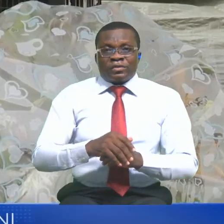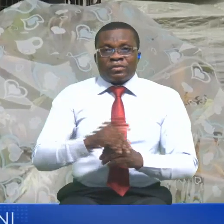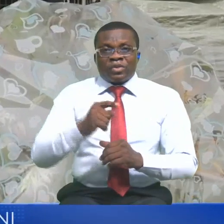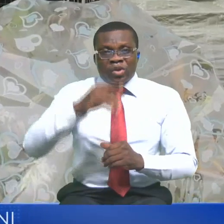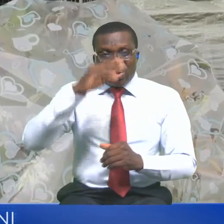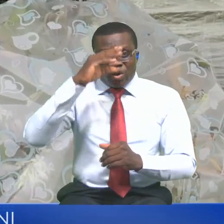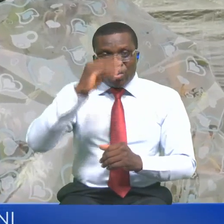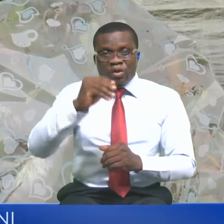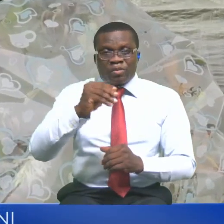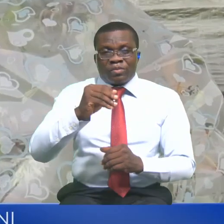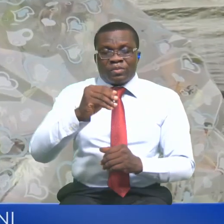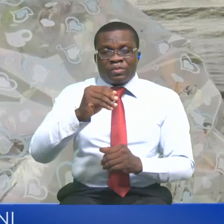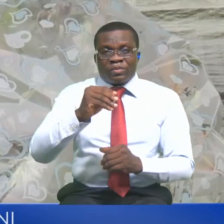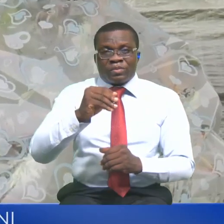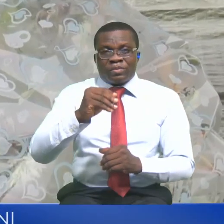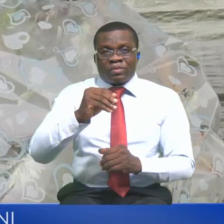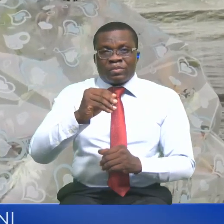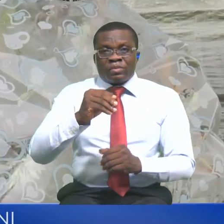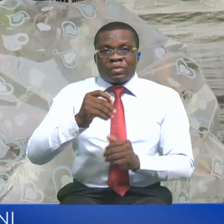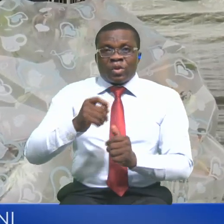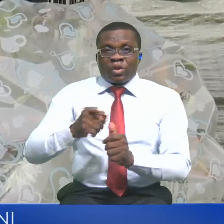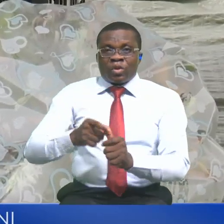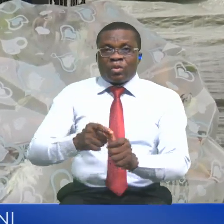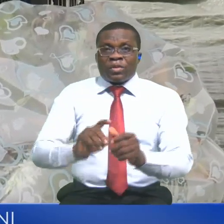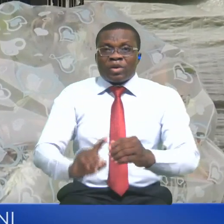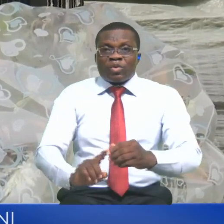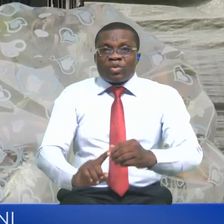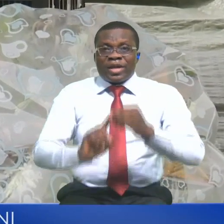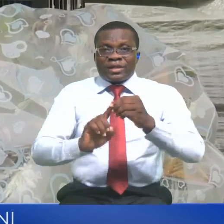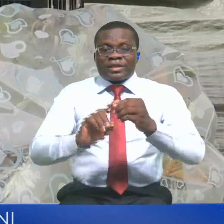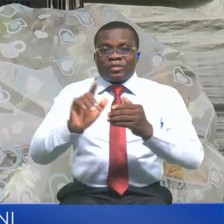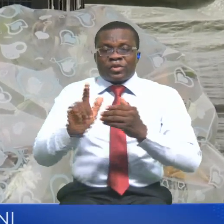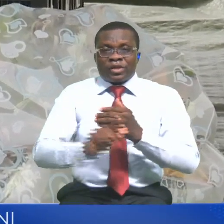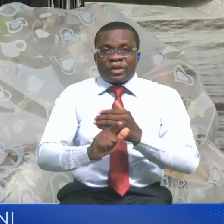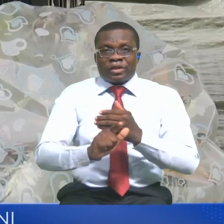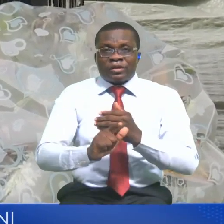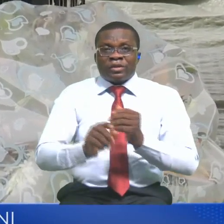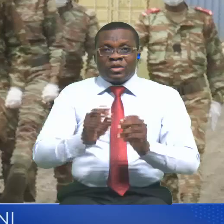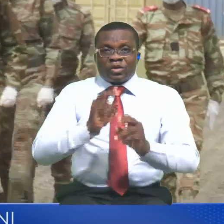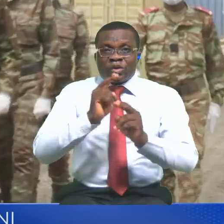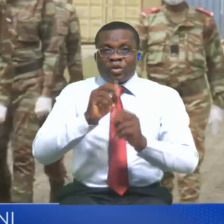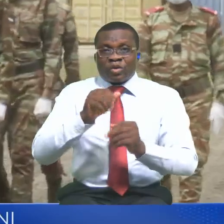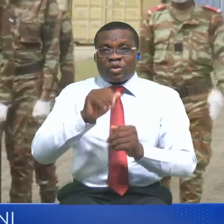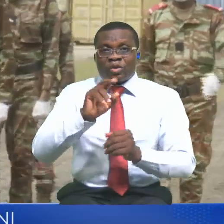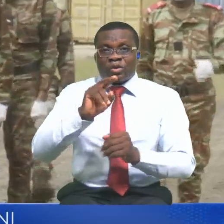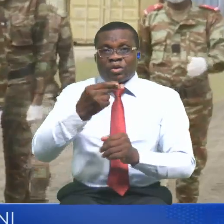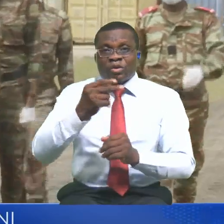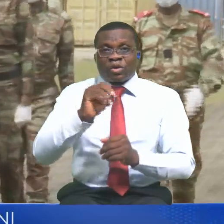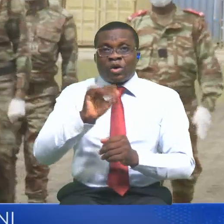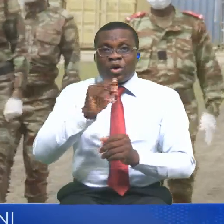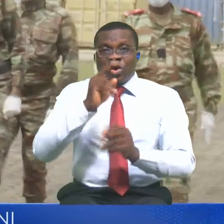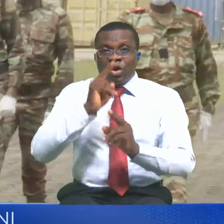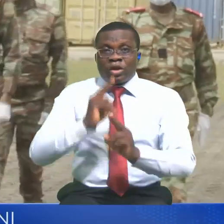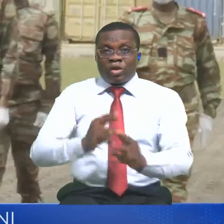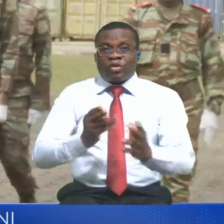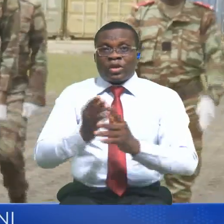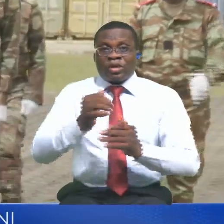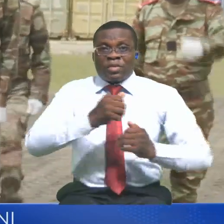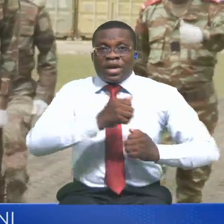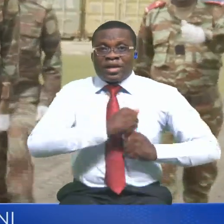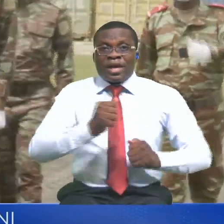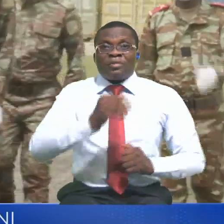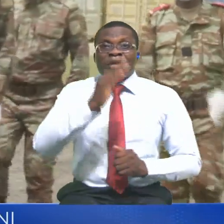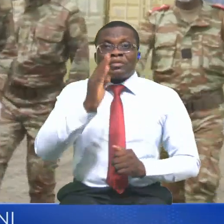homme au parcours exceptionnel, honoré par l'armée béninoise.